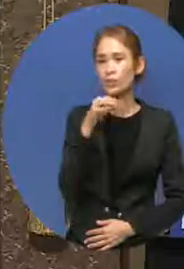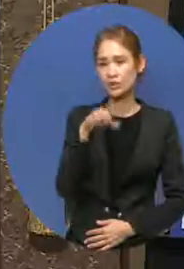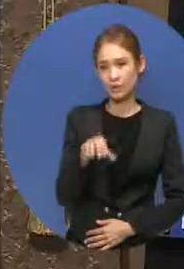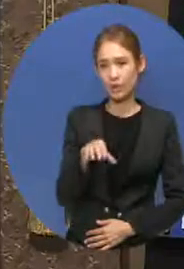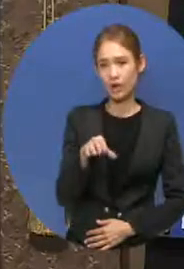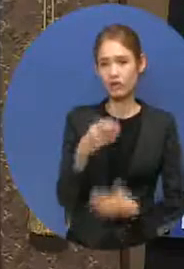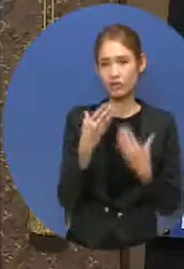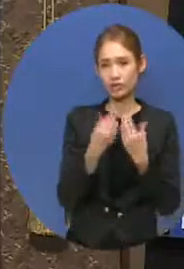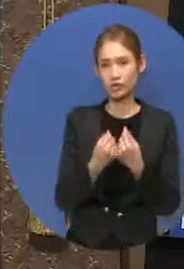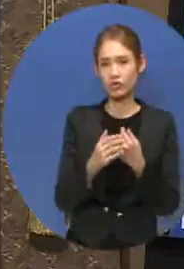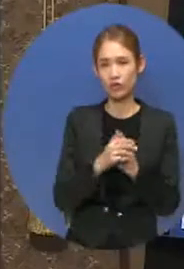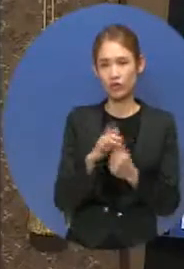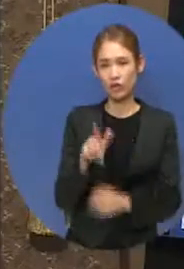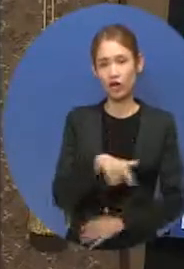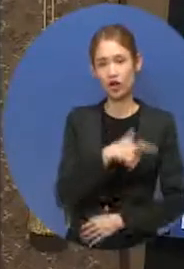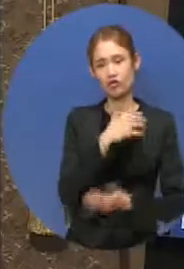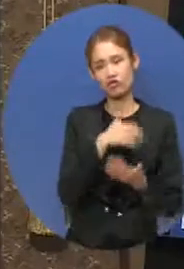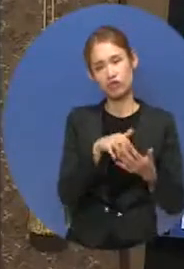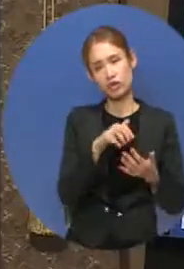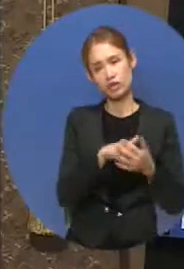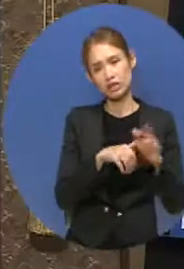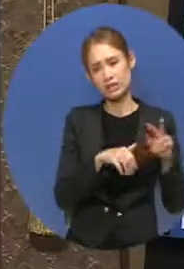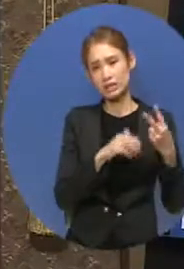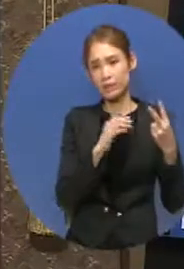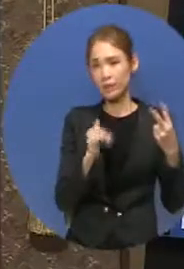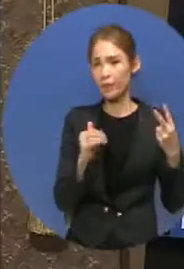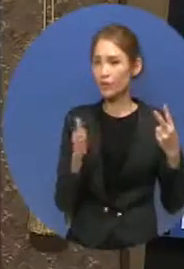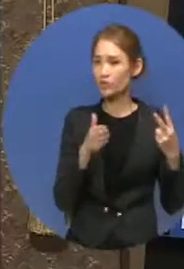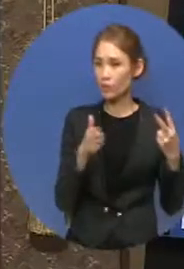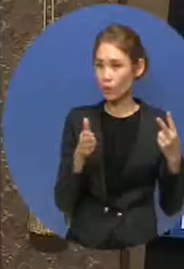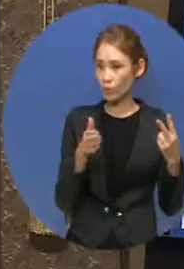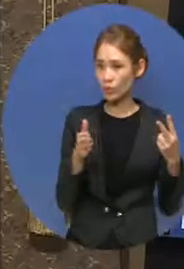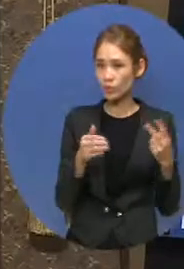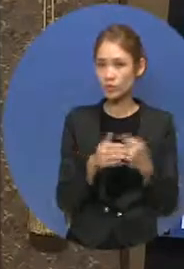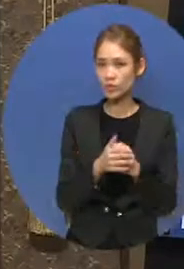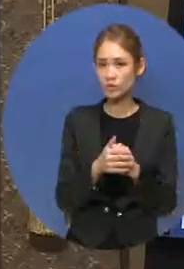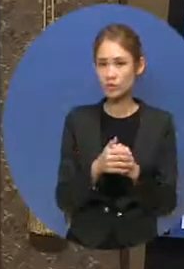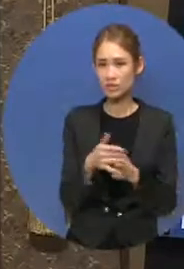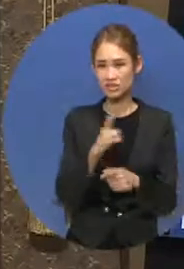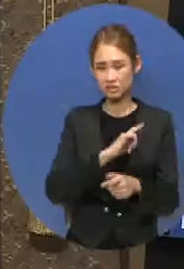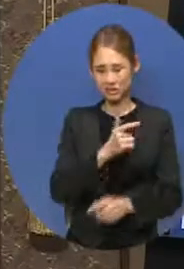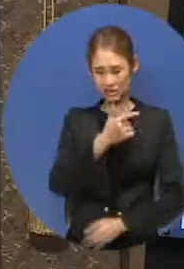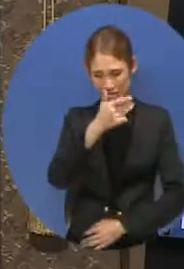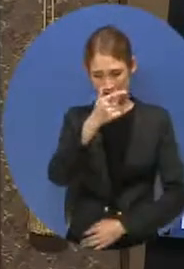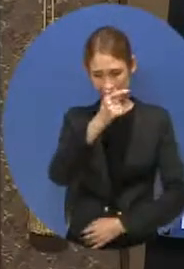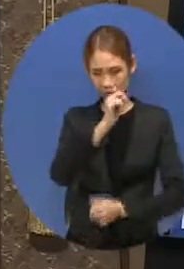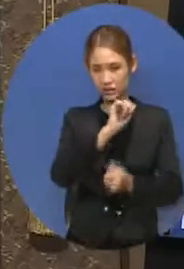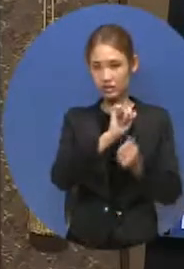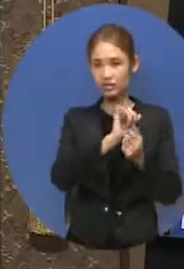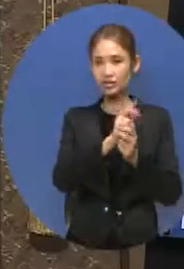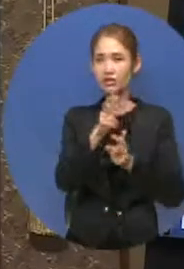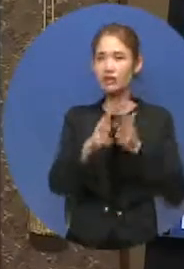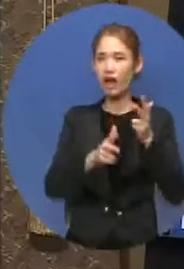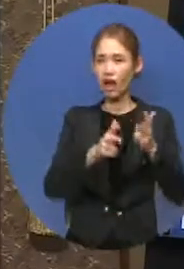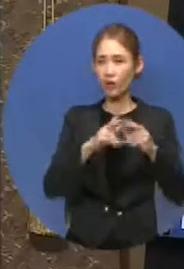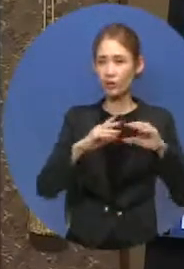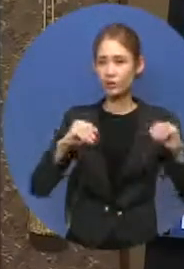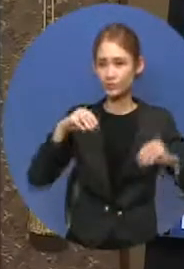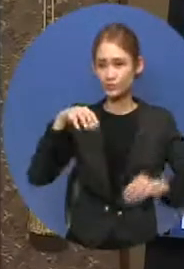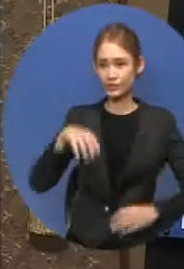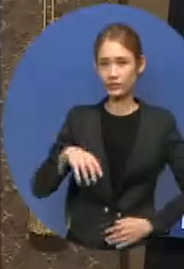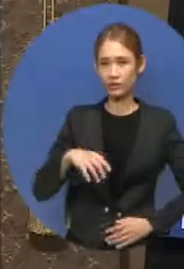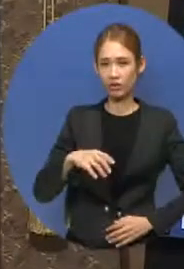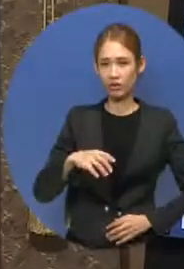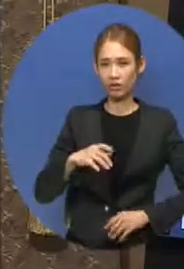하루에 거의 한 200명 정도가 이용하시는 대단히 규모의 사업장이잖아요. 그러니까 다수가 모일 수가 없기